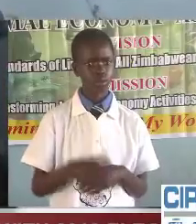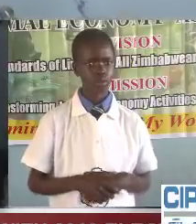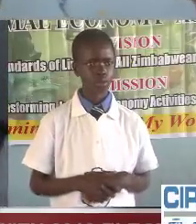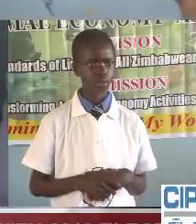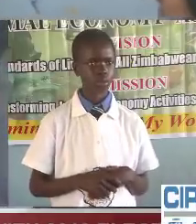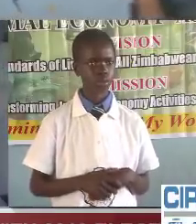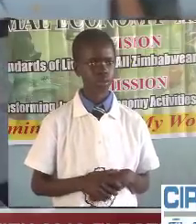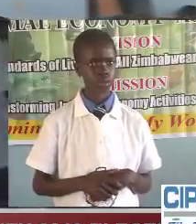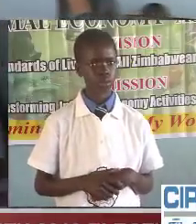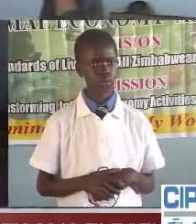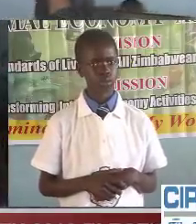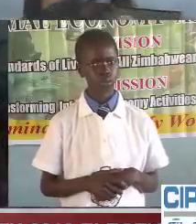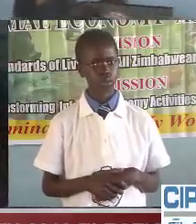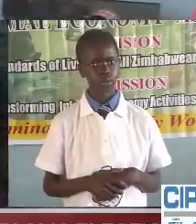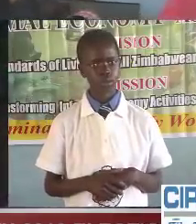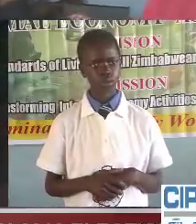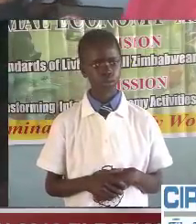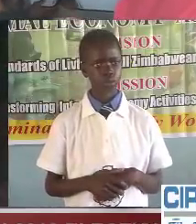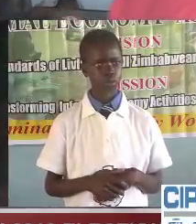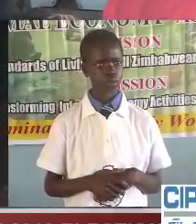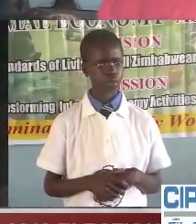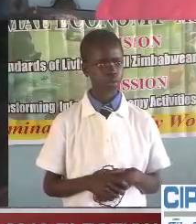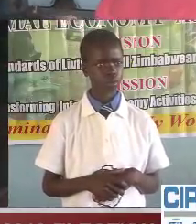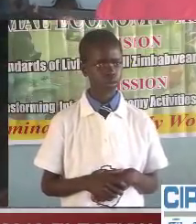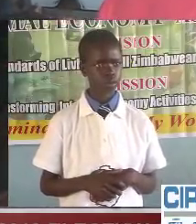mibvunzo yenyu